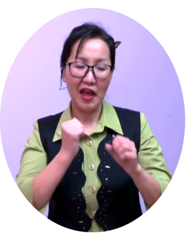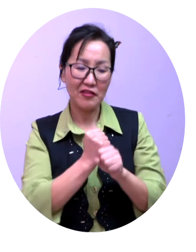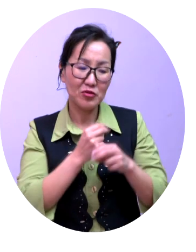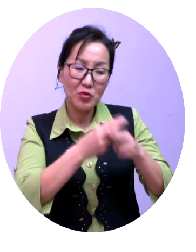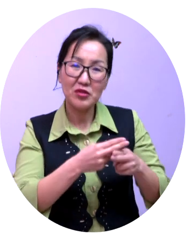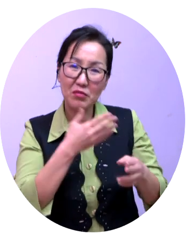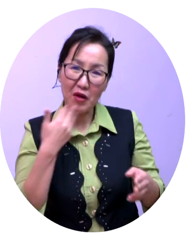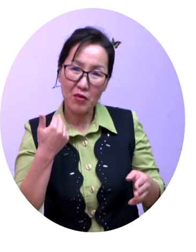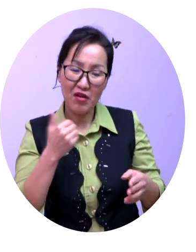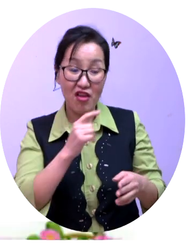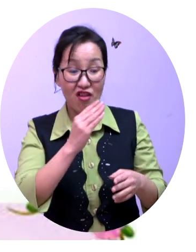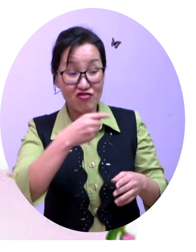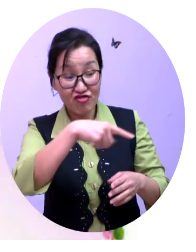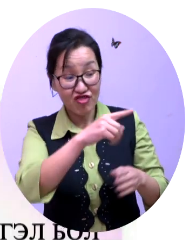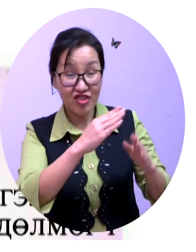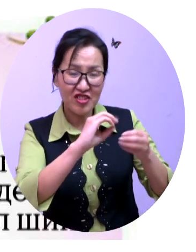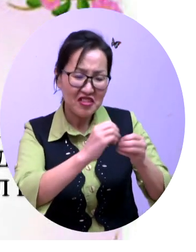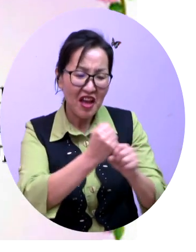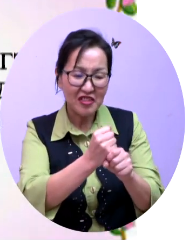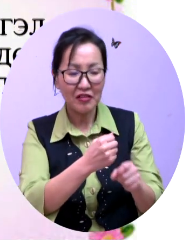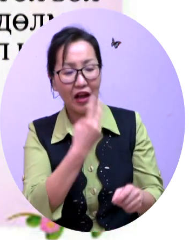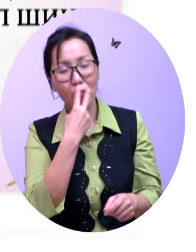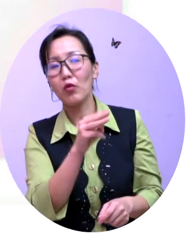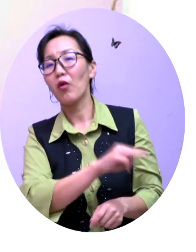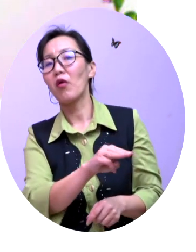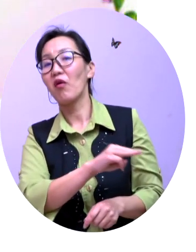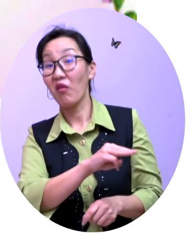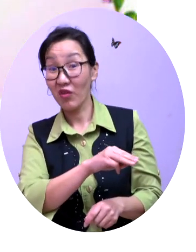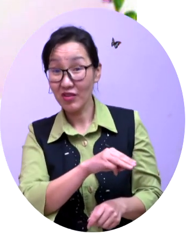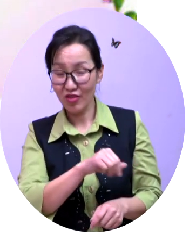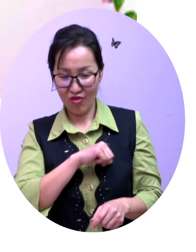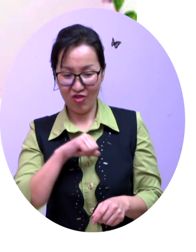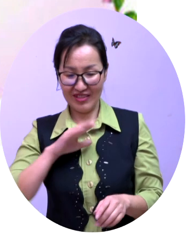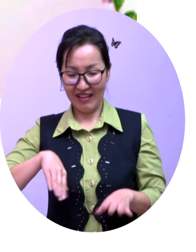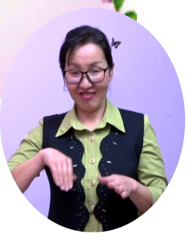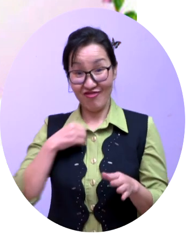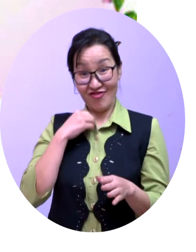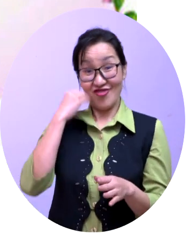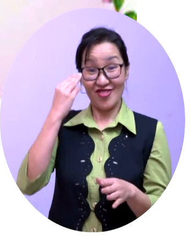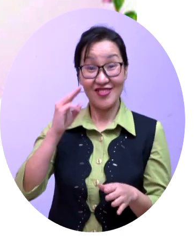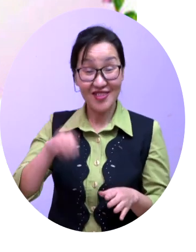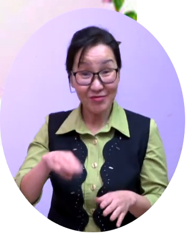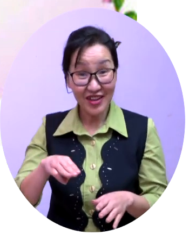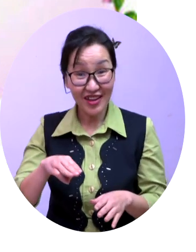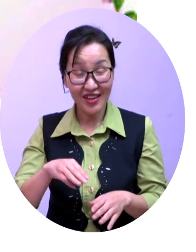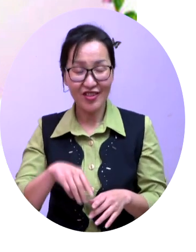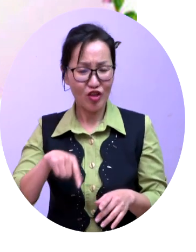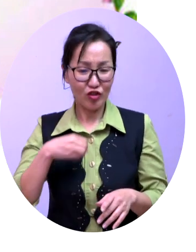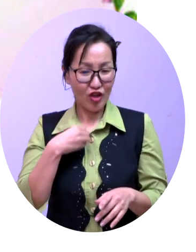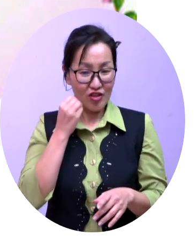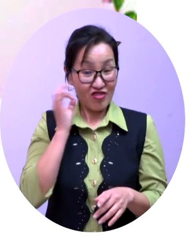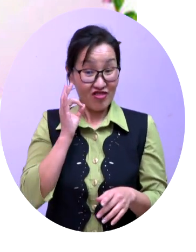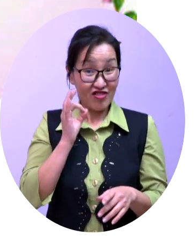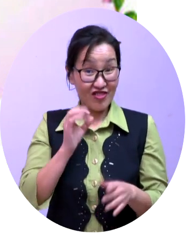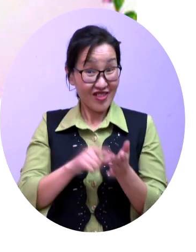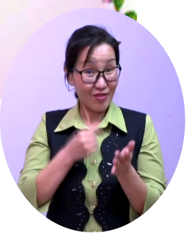ээжийнхээ хийж байгааг хайхардаггүй учраас өөрөөсөө ичгэд хүрлээ. Тэгэхээр бид ичгэхгүй тулд ямар